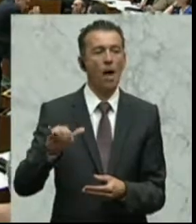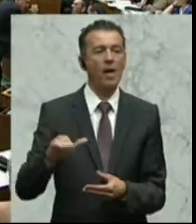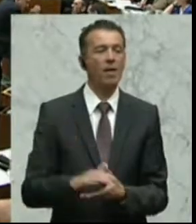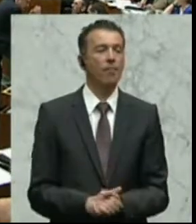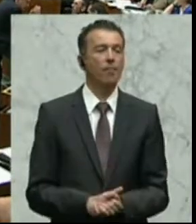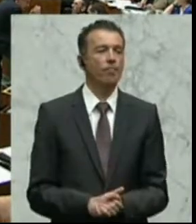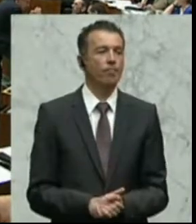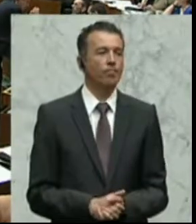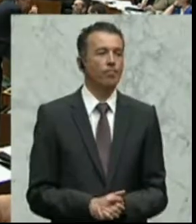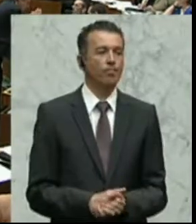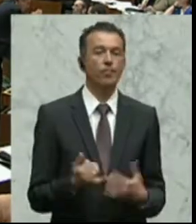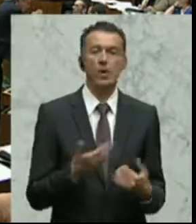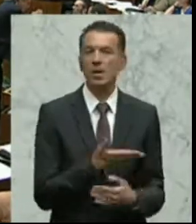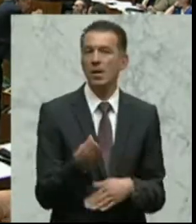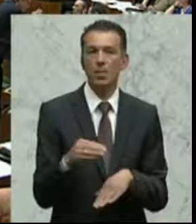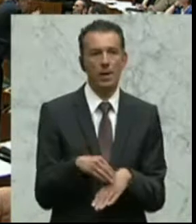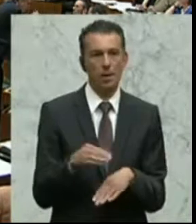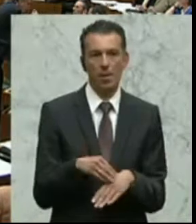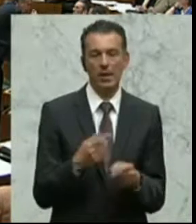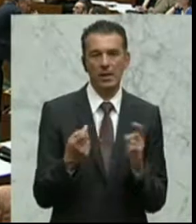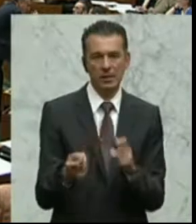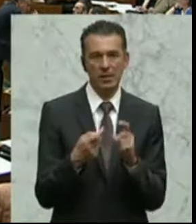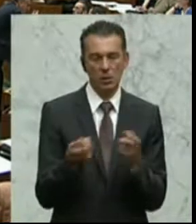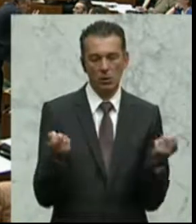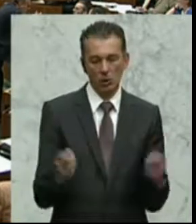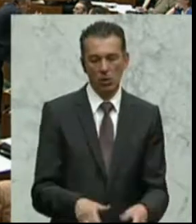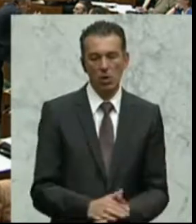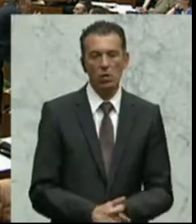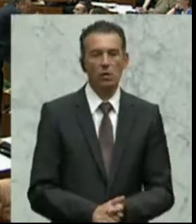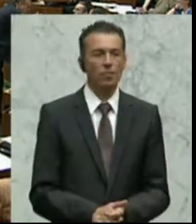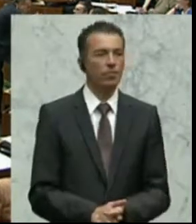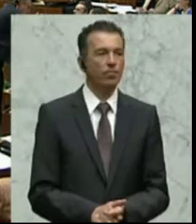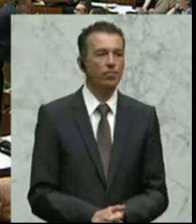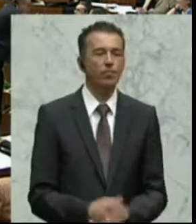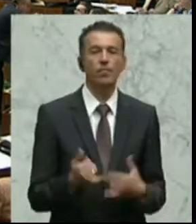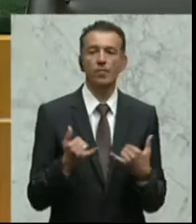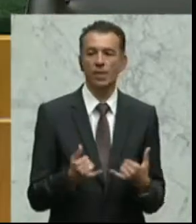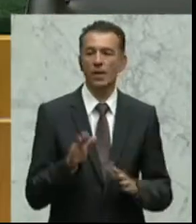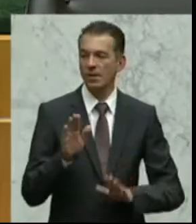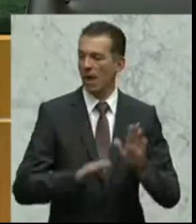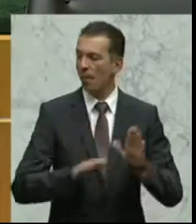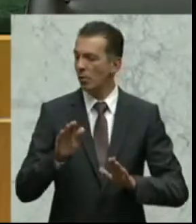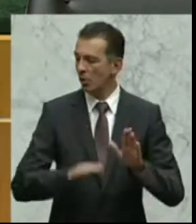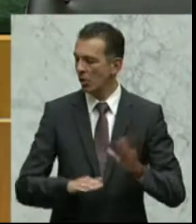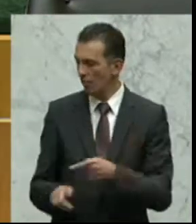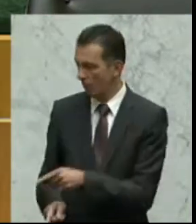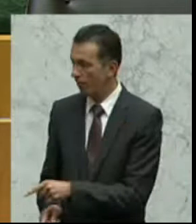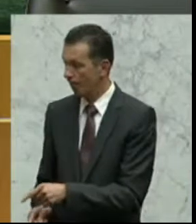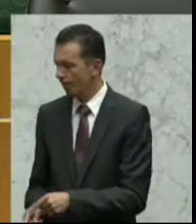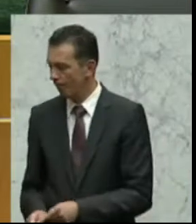Zum Wort ist niemand mehr gemeldet. Die Debatte ist geschlossen. Wir gelangen nunmehr zur Abstimmung über den Entschließungsantrag